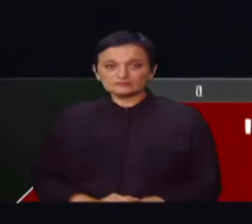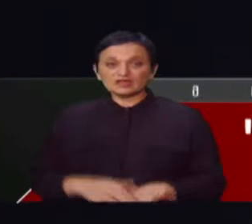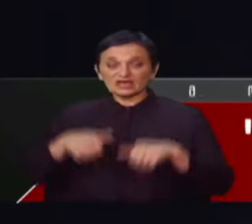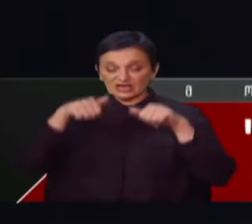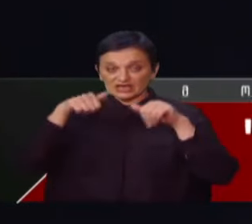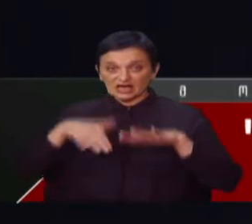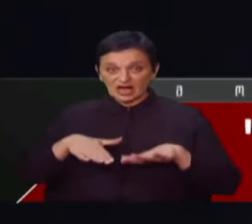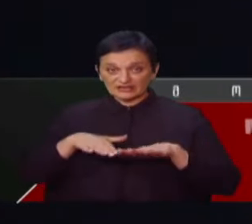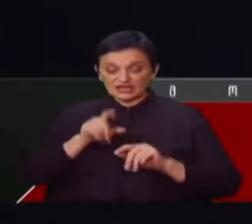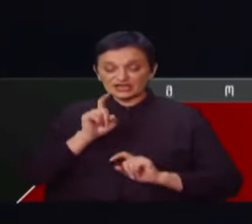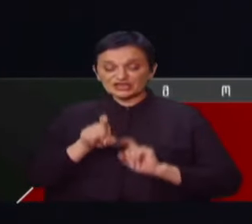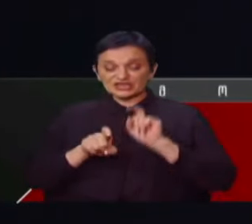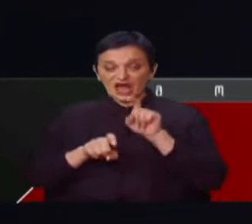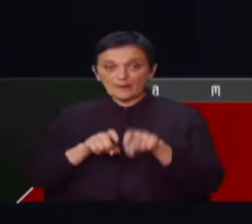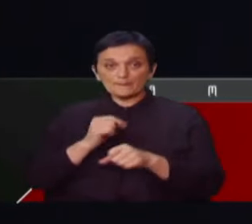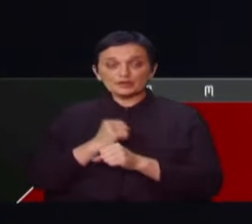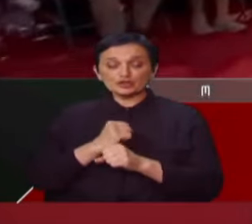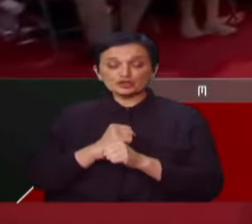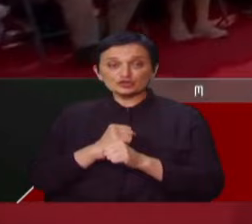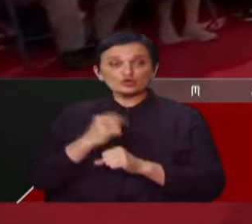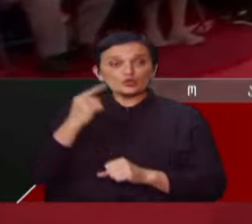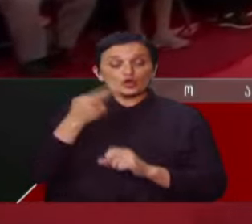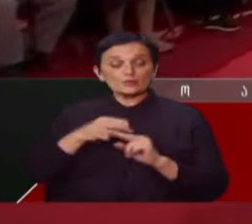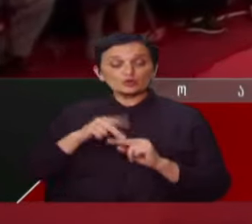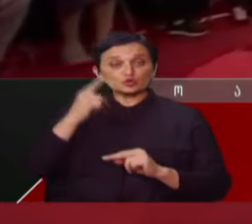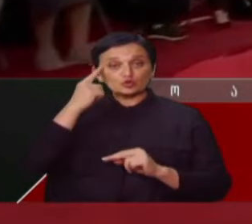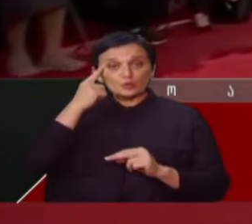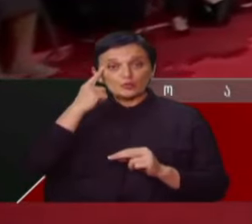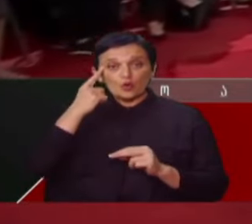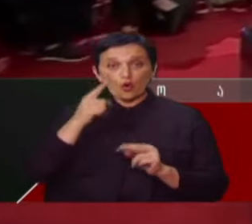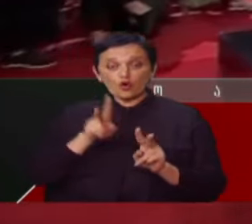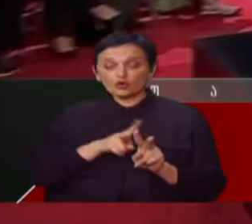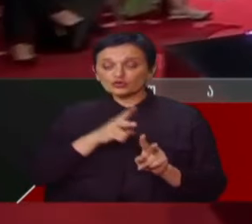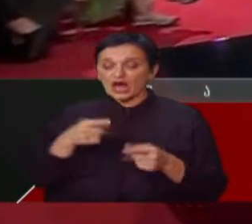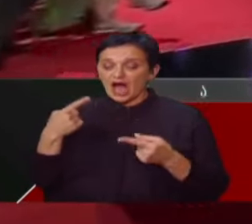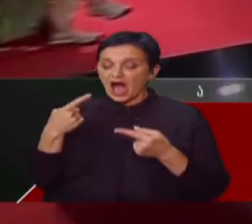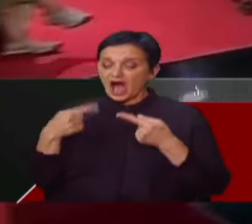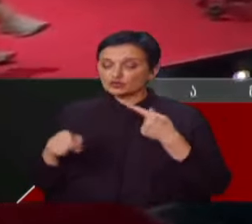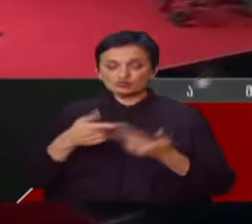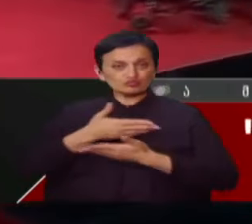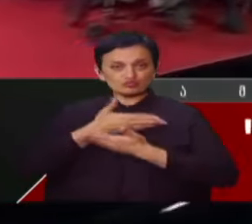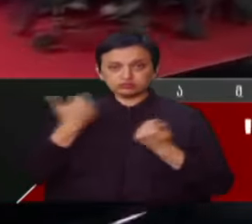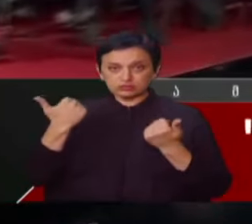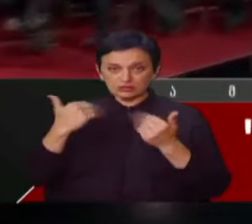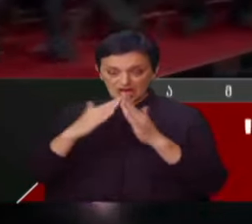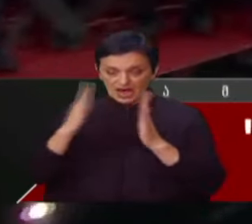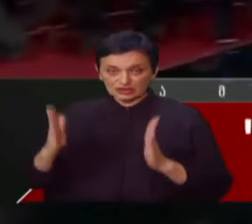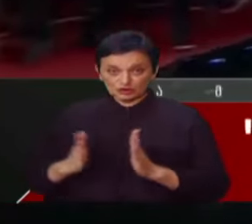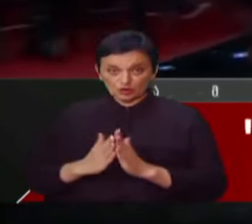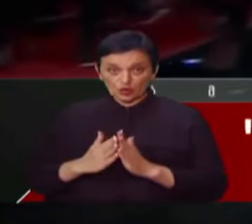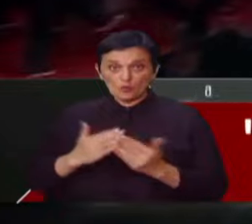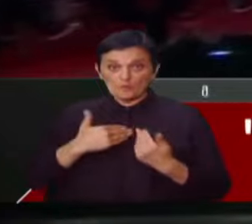გადავწყვიტე გადავდგა ეს ნაბიჯი, იმიტომ რომ გონია რომ დღეს ალტერნატივა არ აქვს ერთიანობას. და აქედან